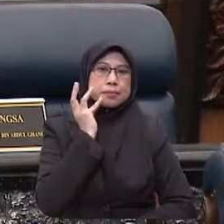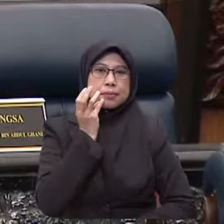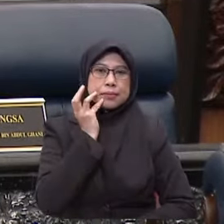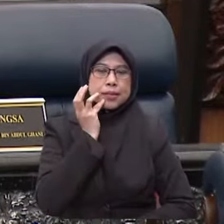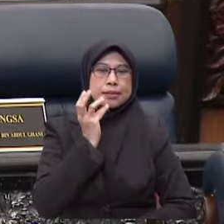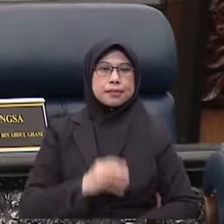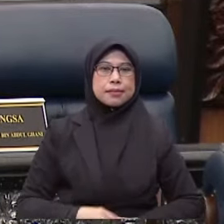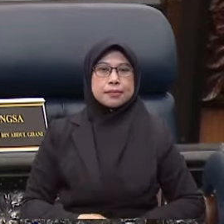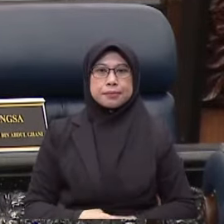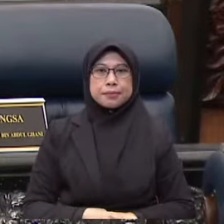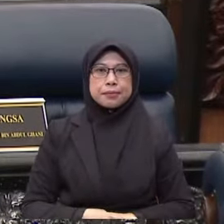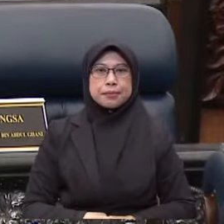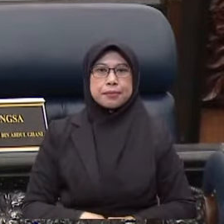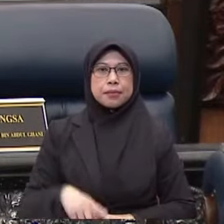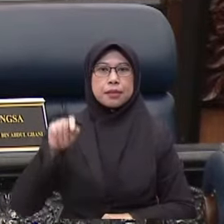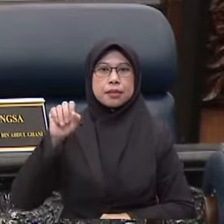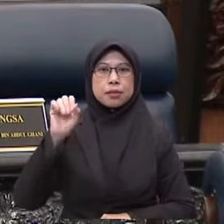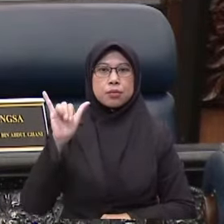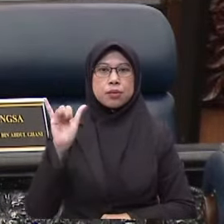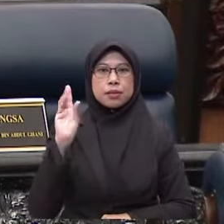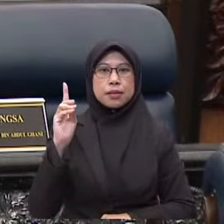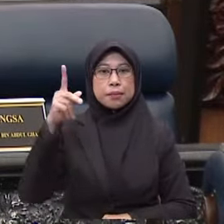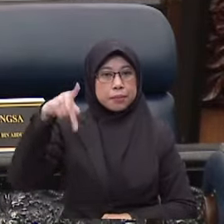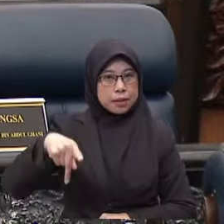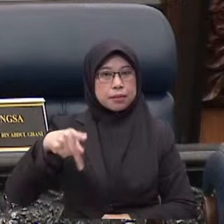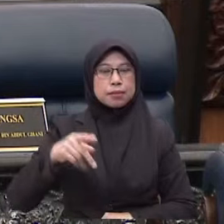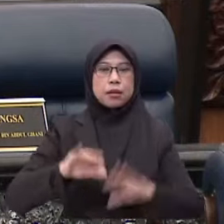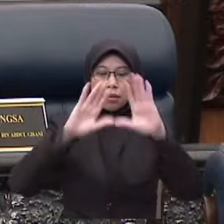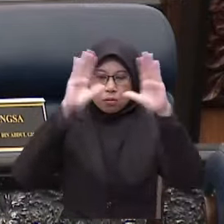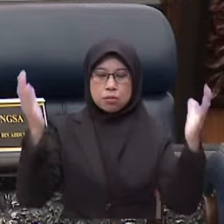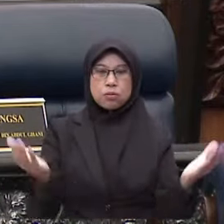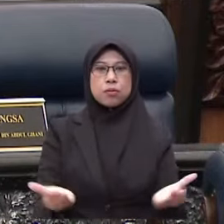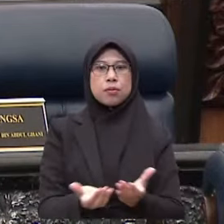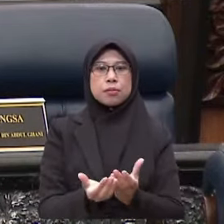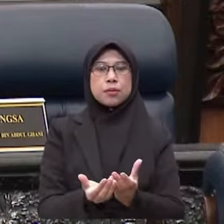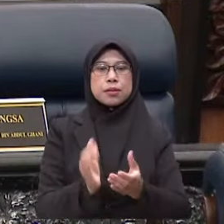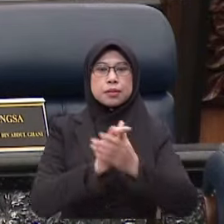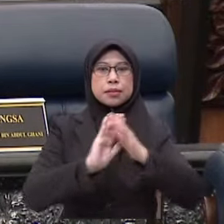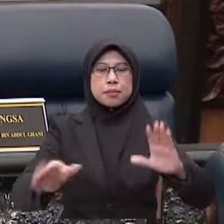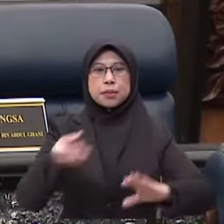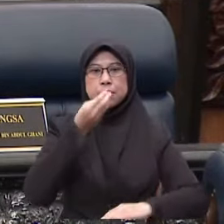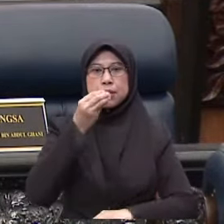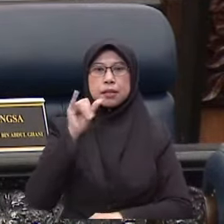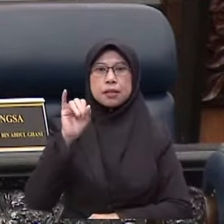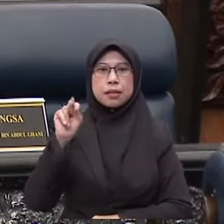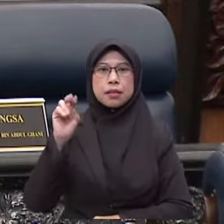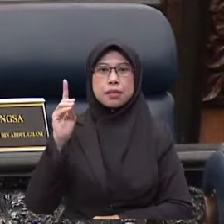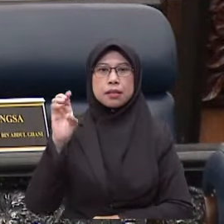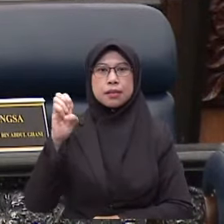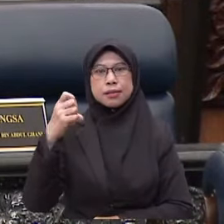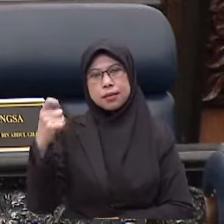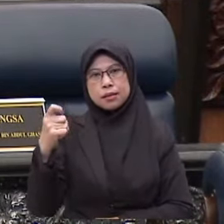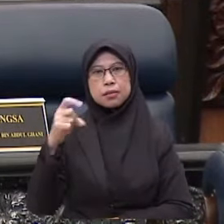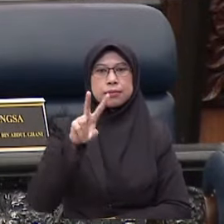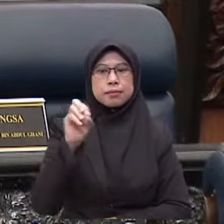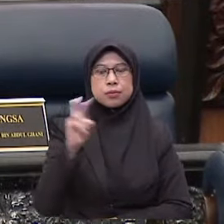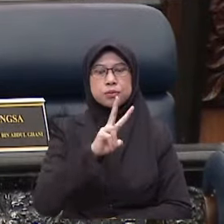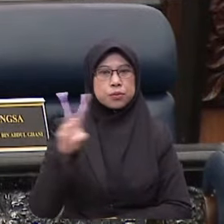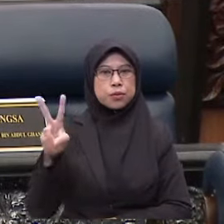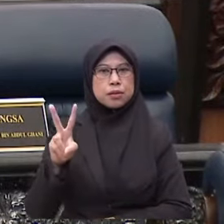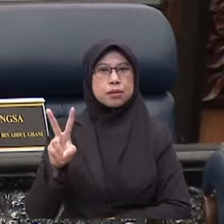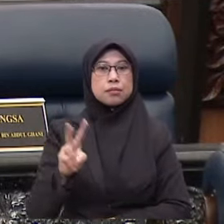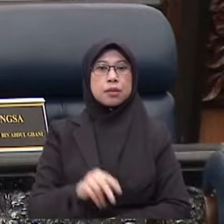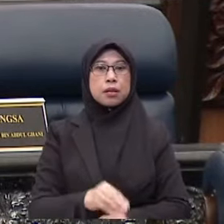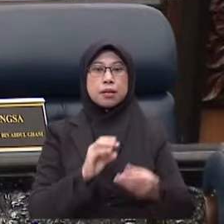beras Tan Sri yang globalood security Ind 202